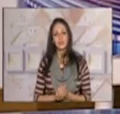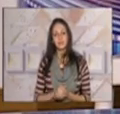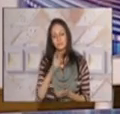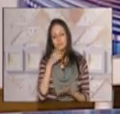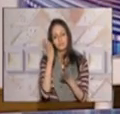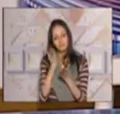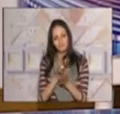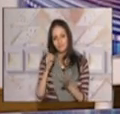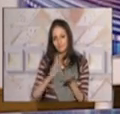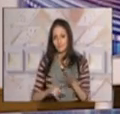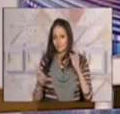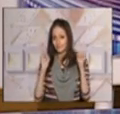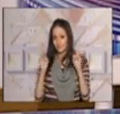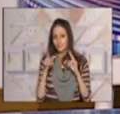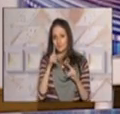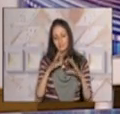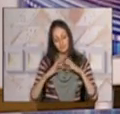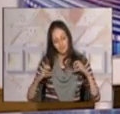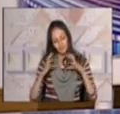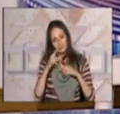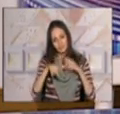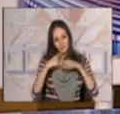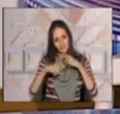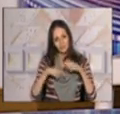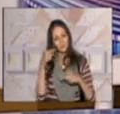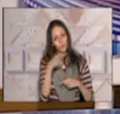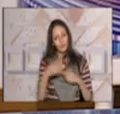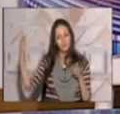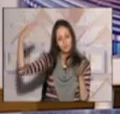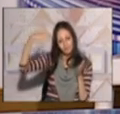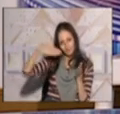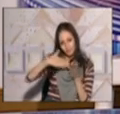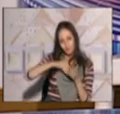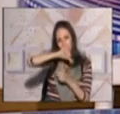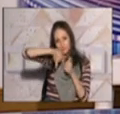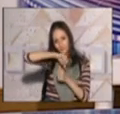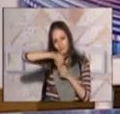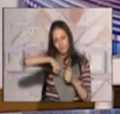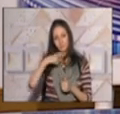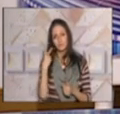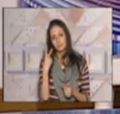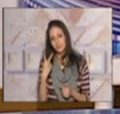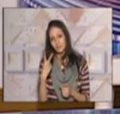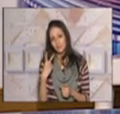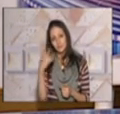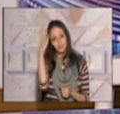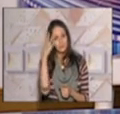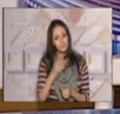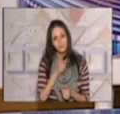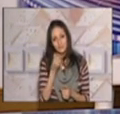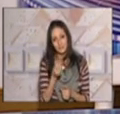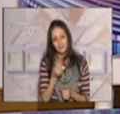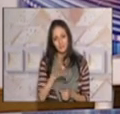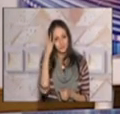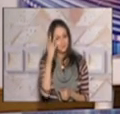الحفل هو يمكن زي ما حضرتك وصفت هو كان خاتمة الدورة الثانية أو النسخة الثانية من الجائزة. الجائزة